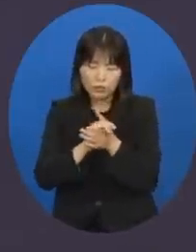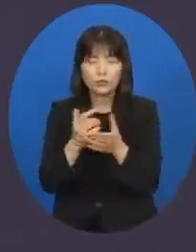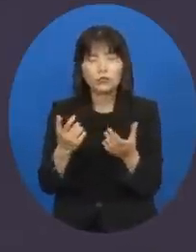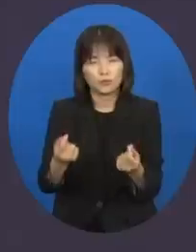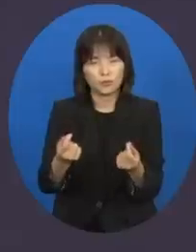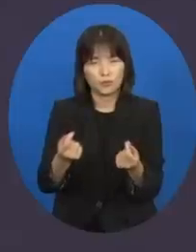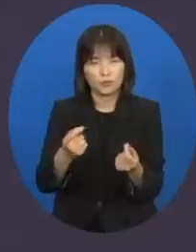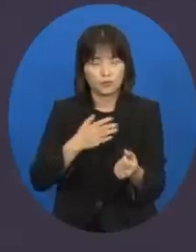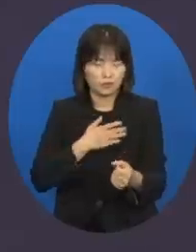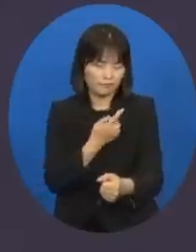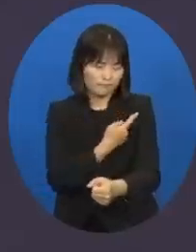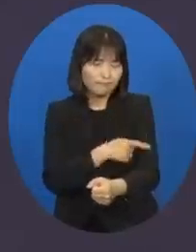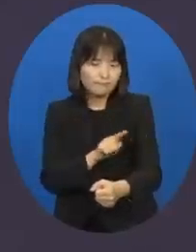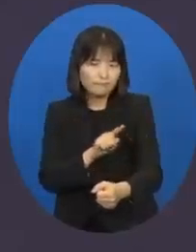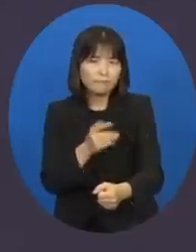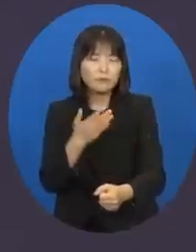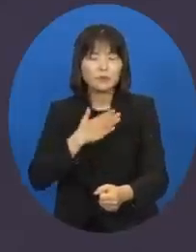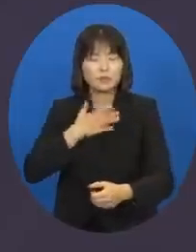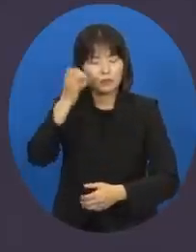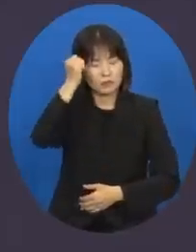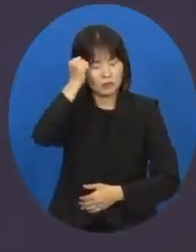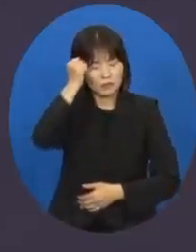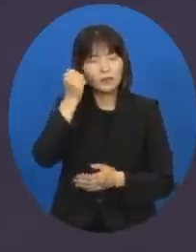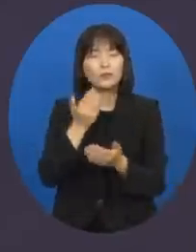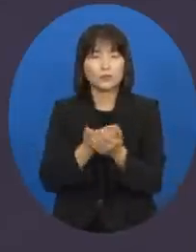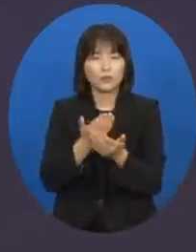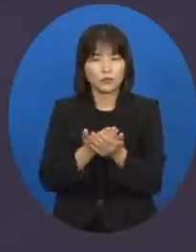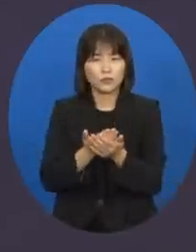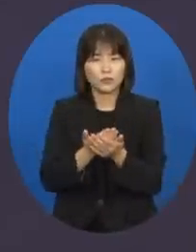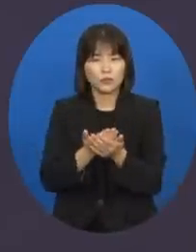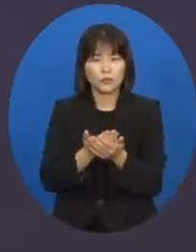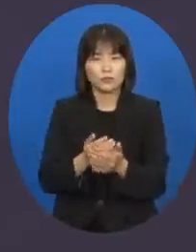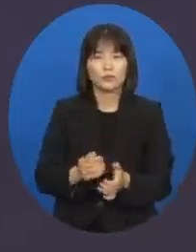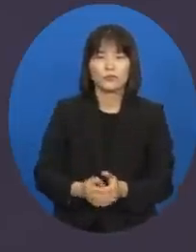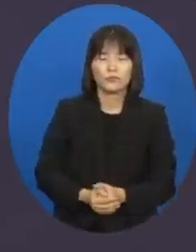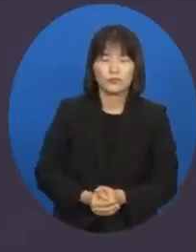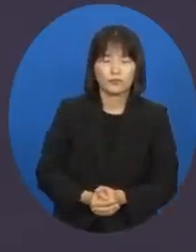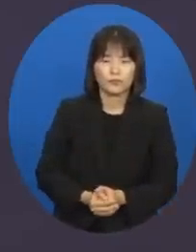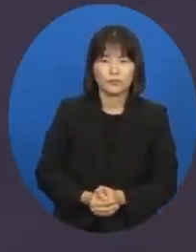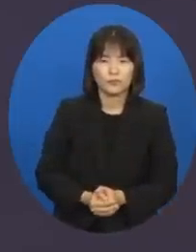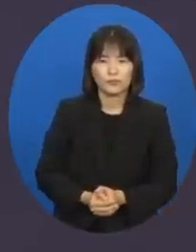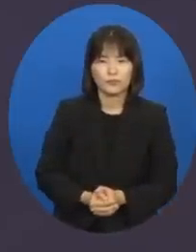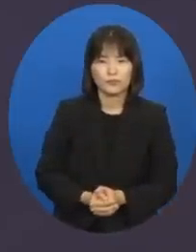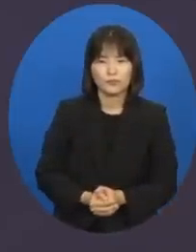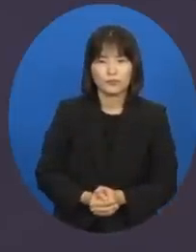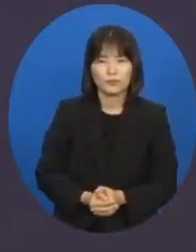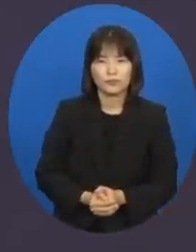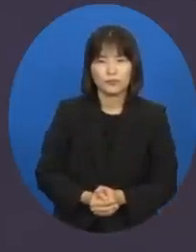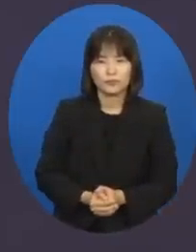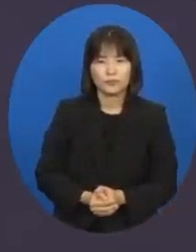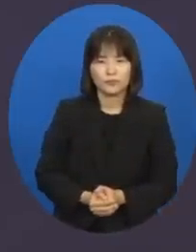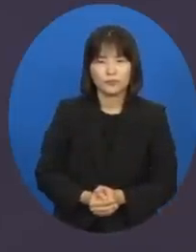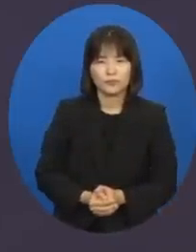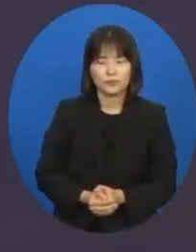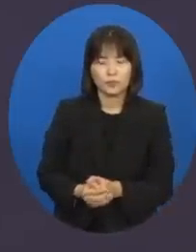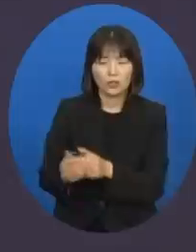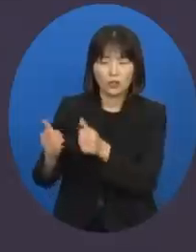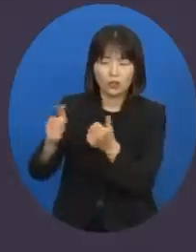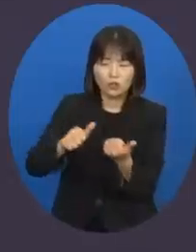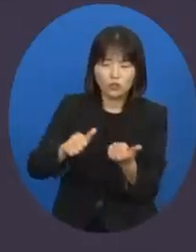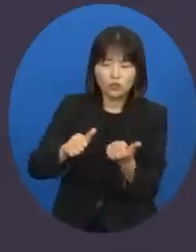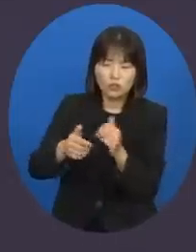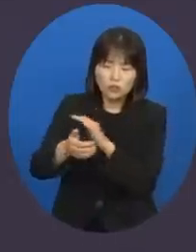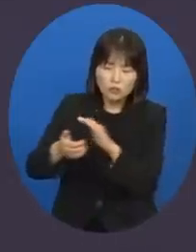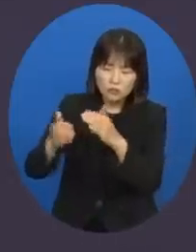자격 없지만 저를 기억해 주십시오. 저를 기억해 주십시오. 그 임종을 앞두신 성도님을 위해서 기도를